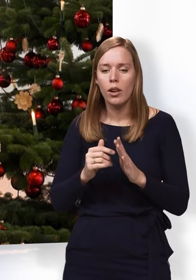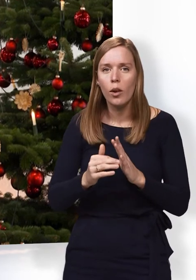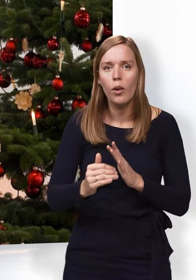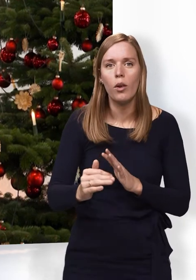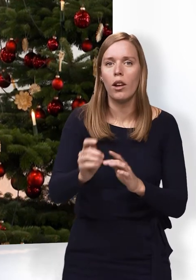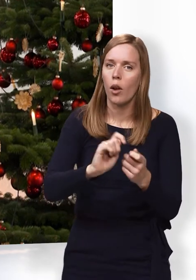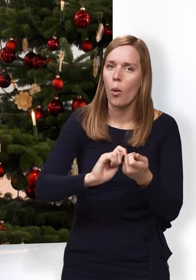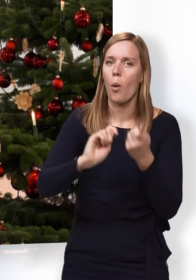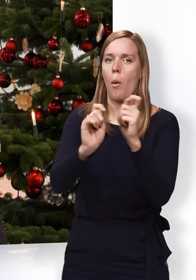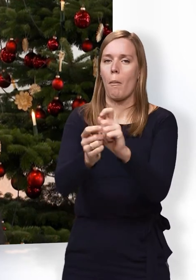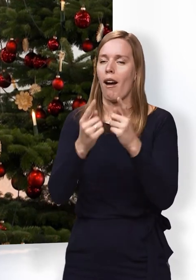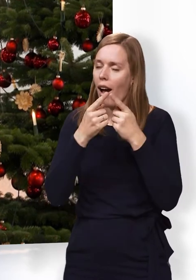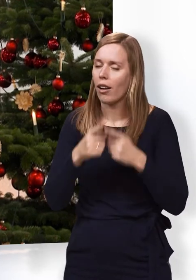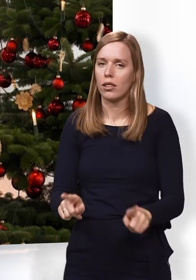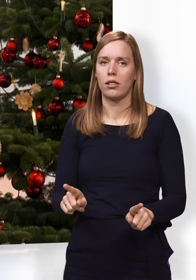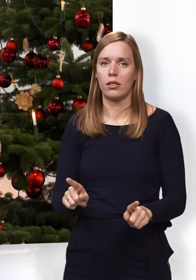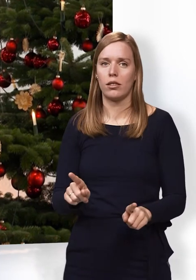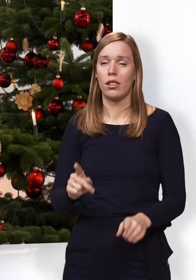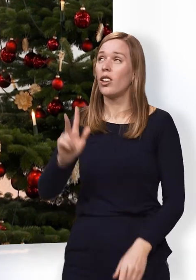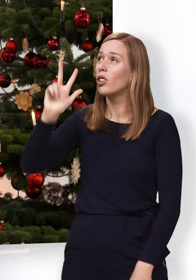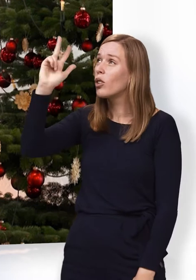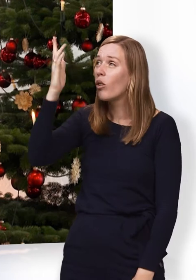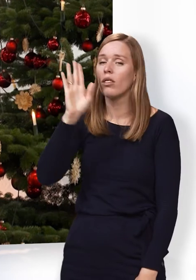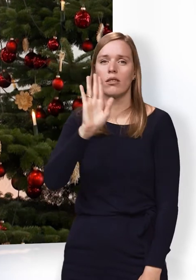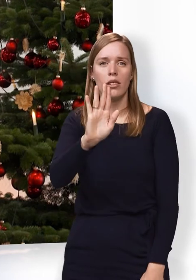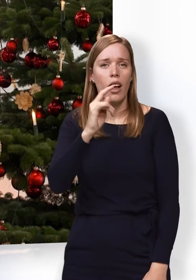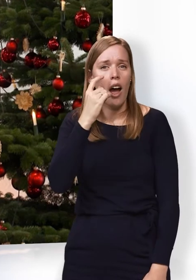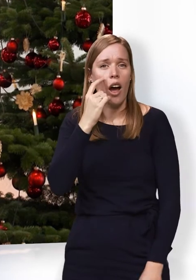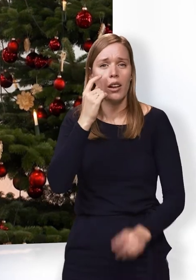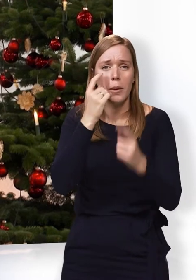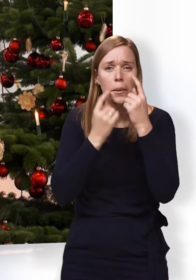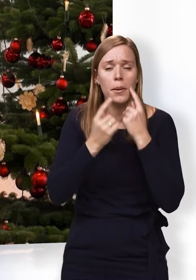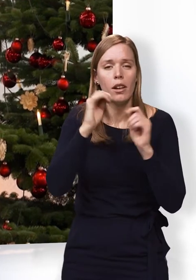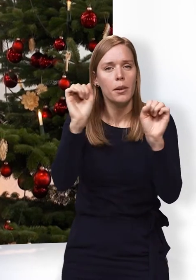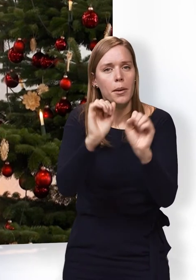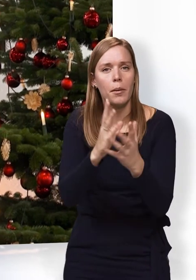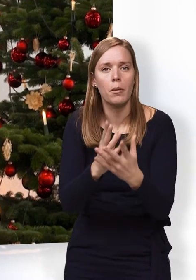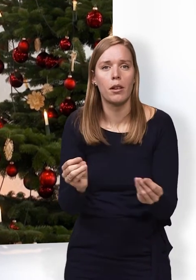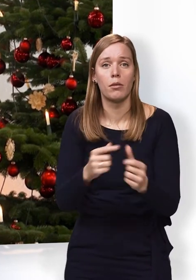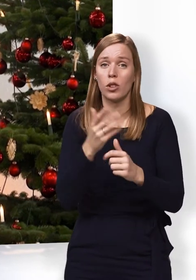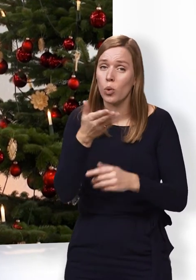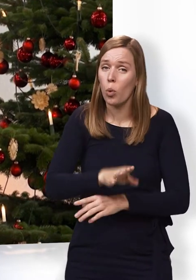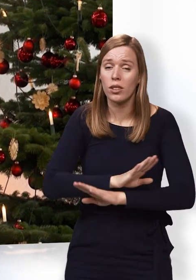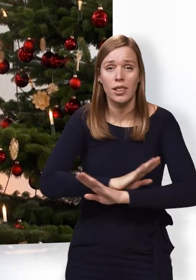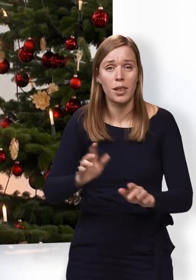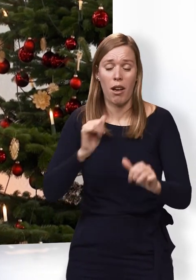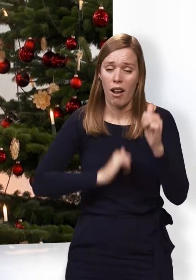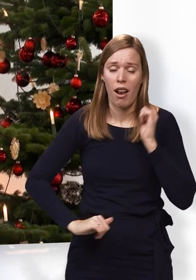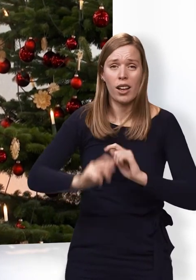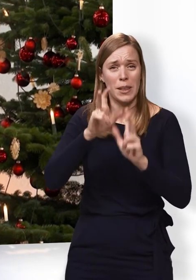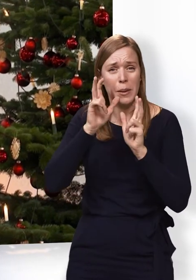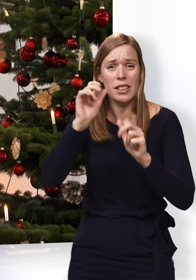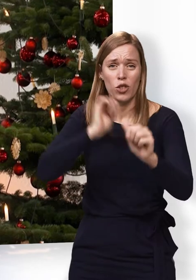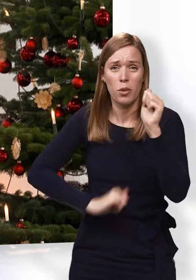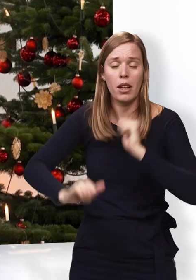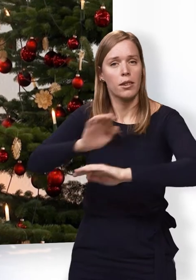anders. Gott wird abwischen alle Tränen von ihren Augen und der Tod wird nicht mehr sein. Noch Leid, noch Geschrei, noch Schmerz wird mehr sein,